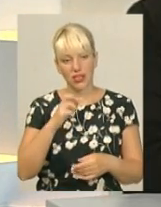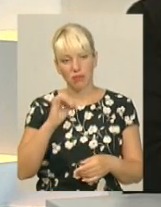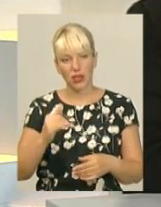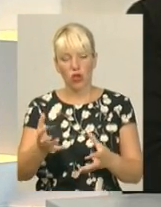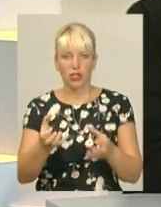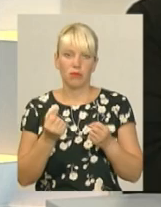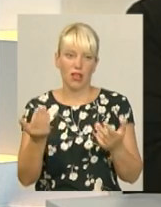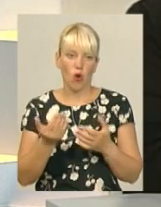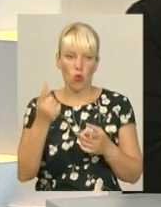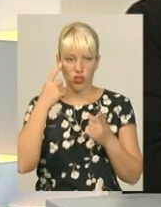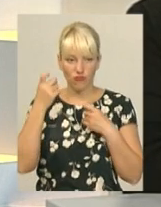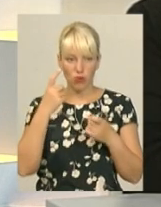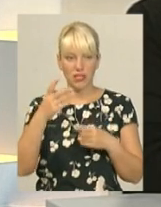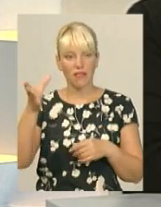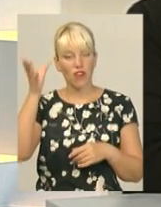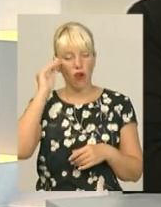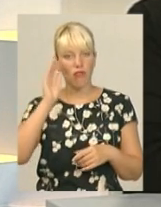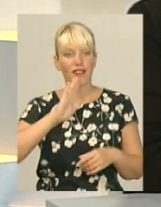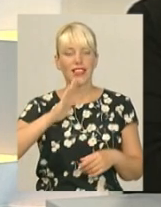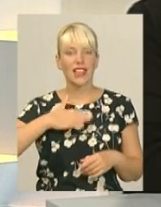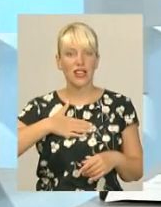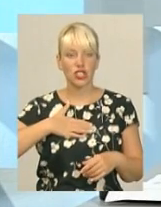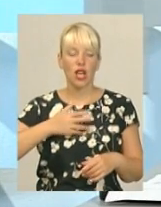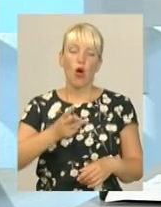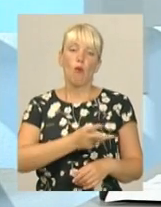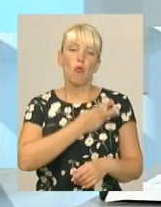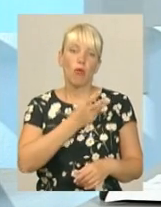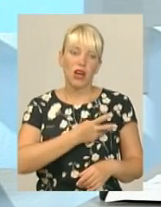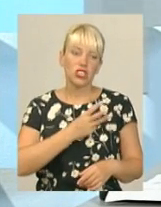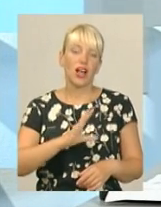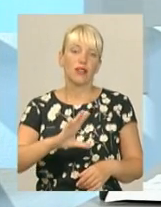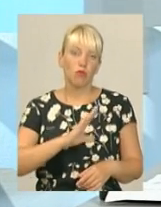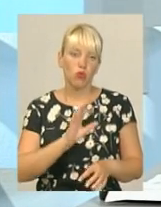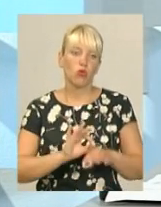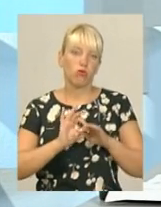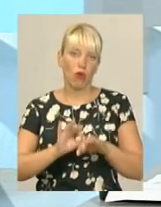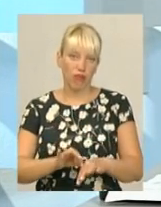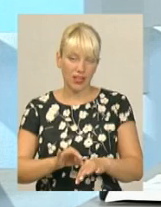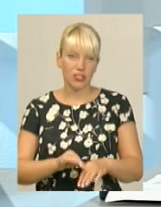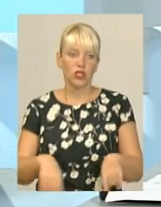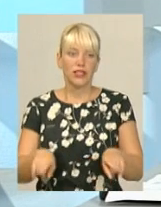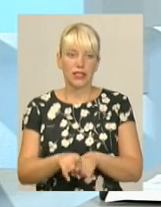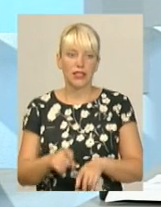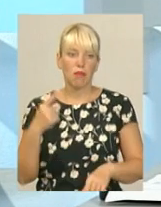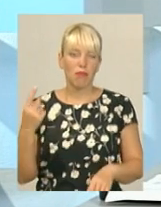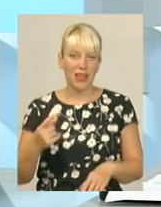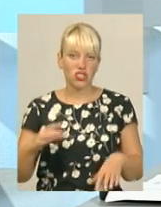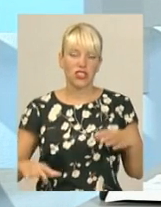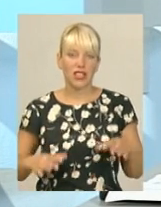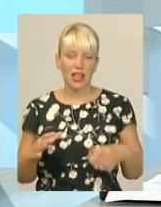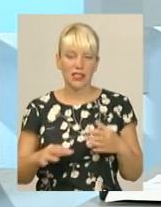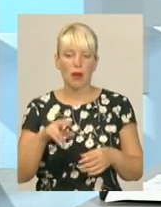інформацію отримати, і з врахуванням наших побажань було проведено такий перший тренінг по